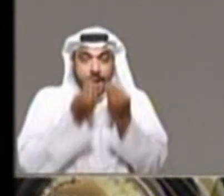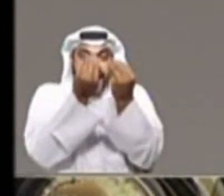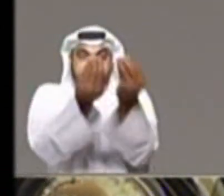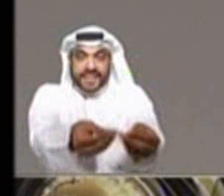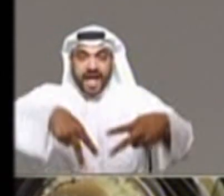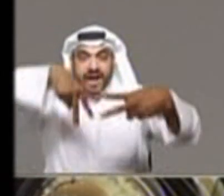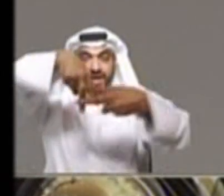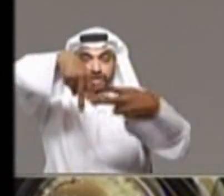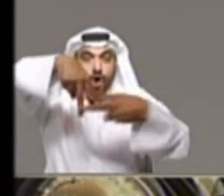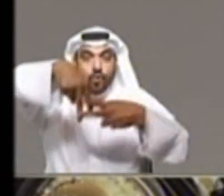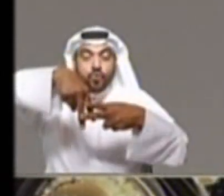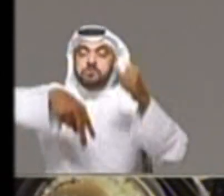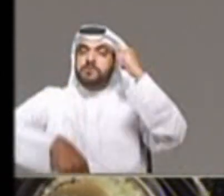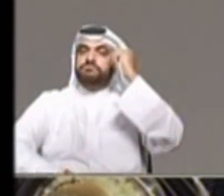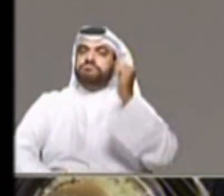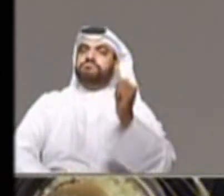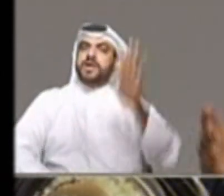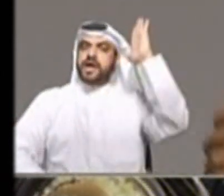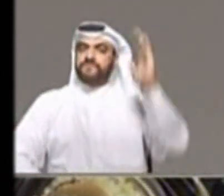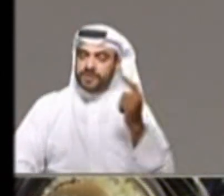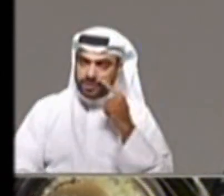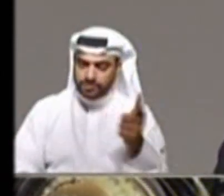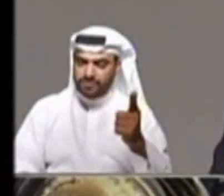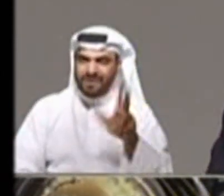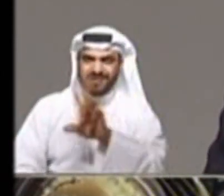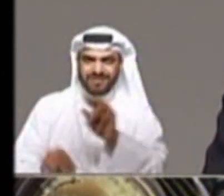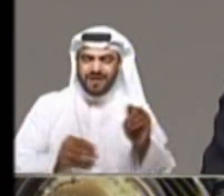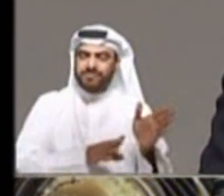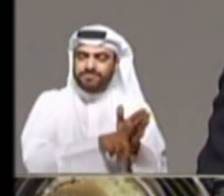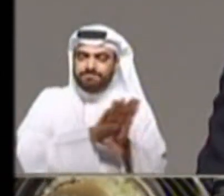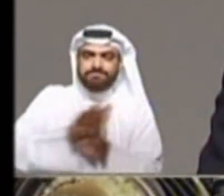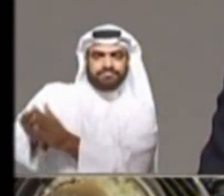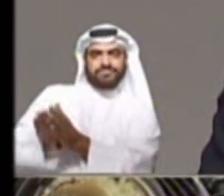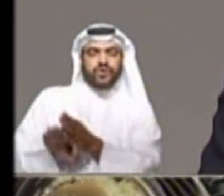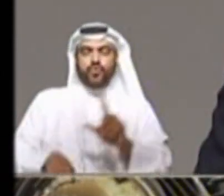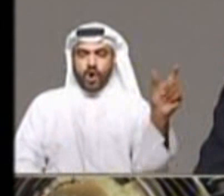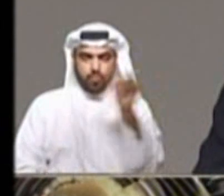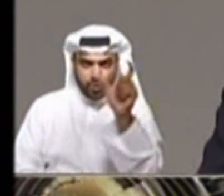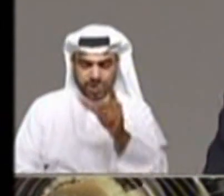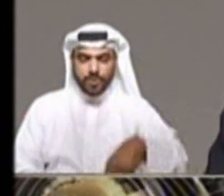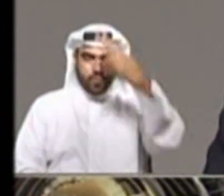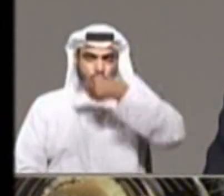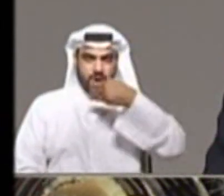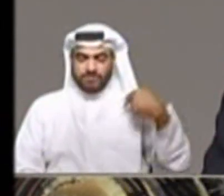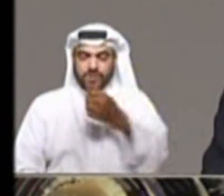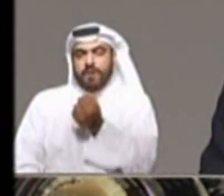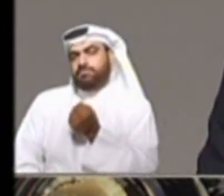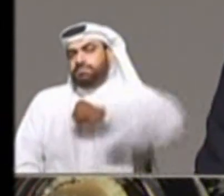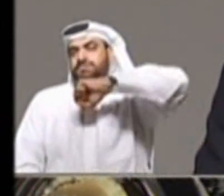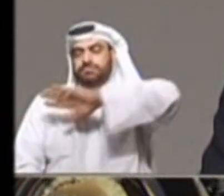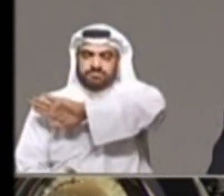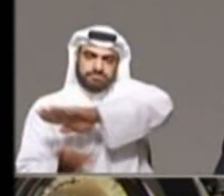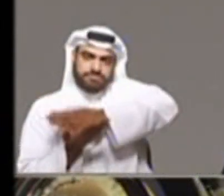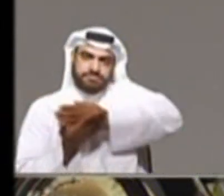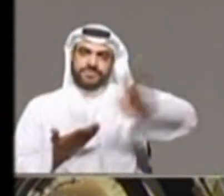حصرا حق تقرير مصيرهم وكأن الآخرين من مسلمين ومسيحيين غير موجودين أصلا على هذه